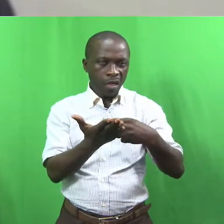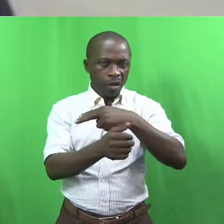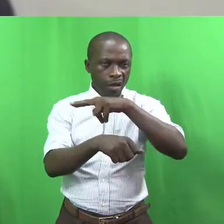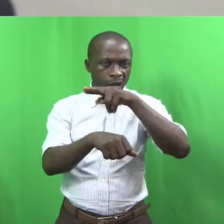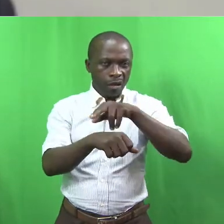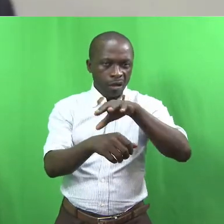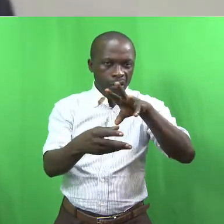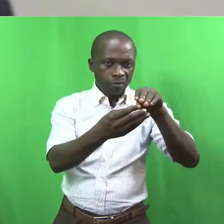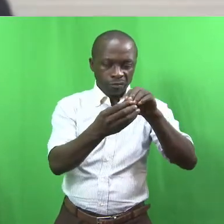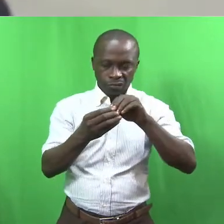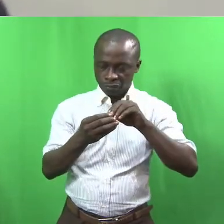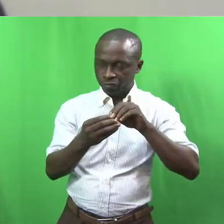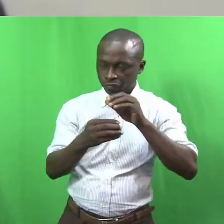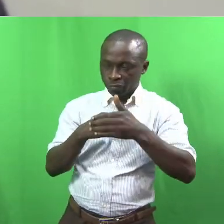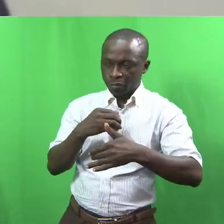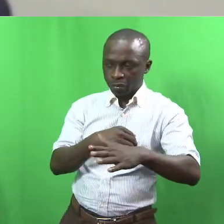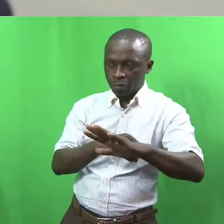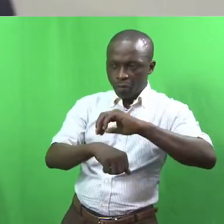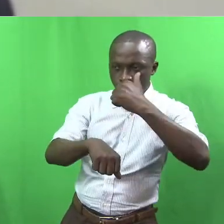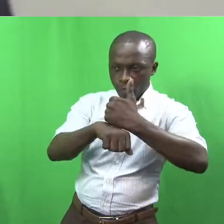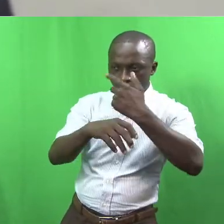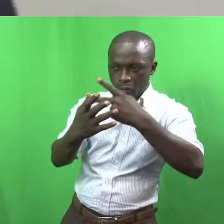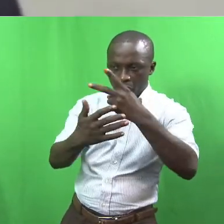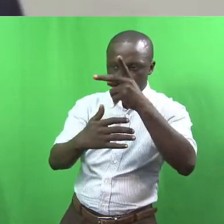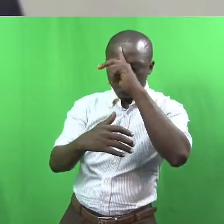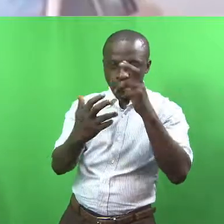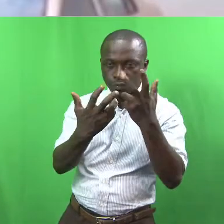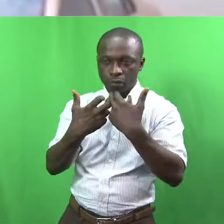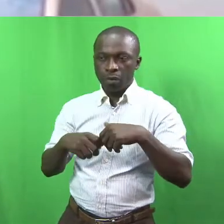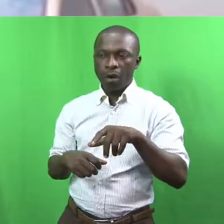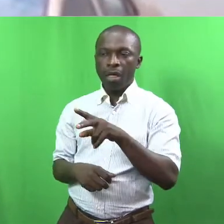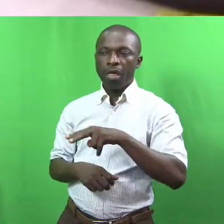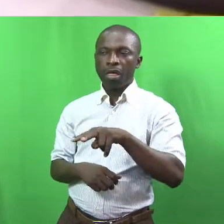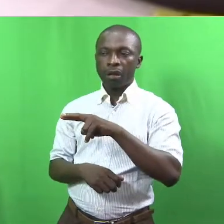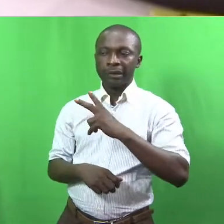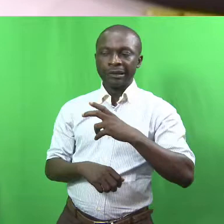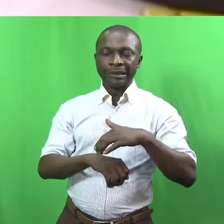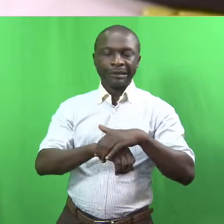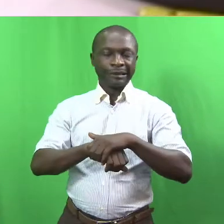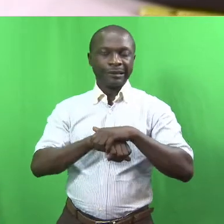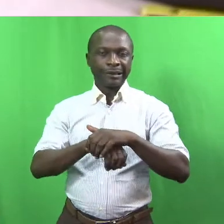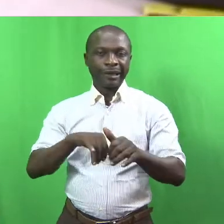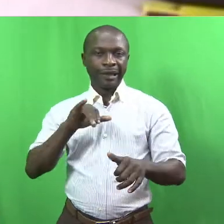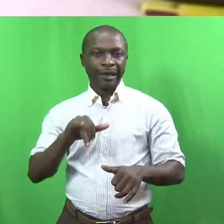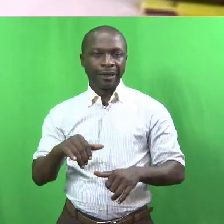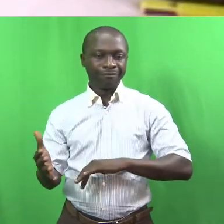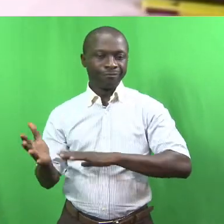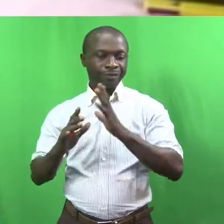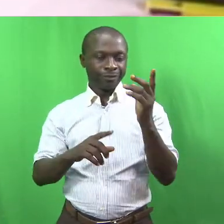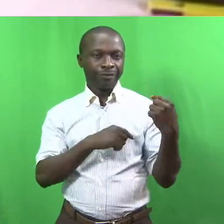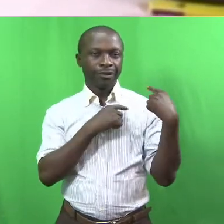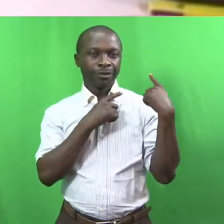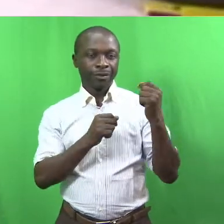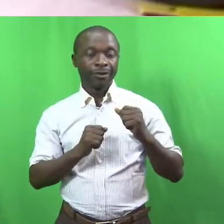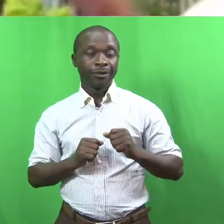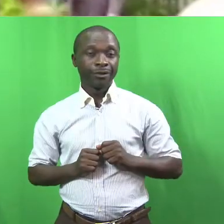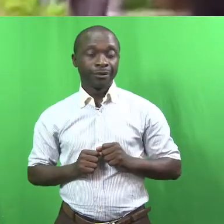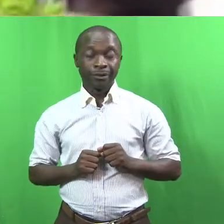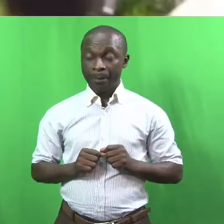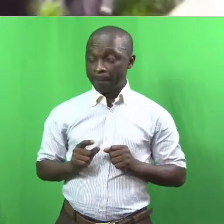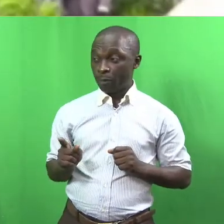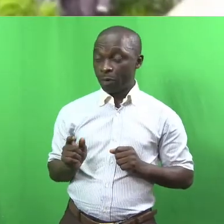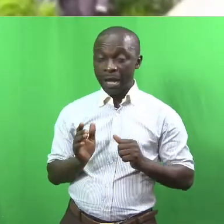Paul Biya, et présidé par le Premier ministre, chef du gouvernement. Comment le ministre de l'administration territoriale, en dressant ce bilan,